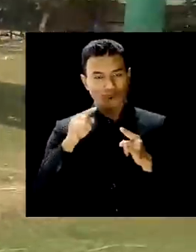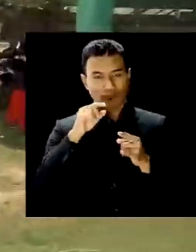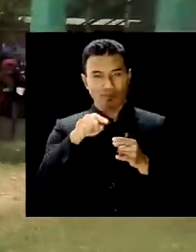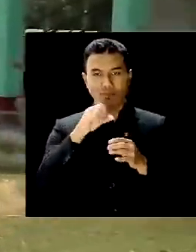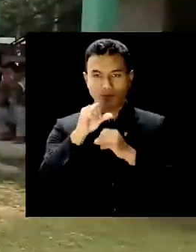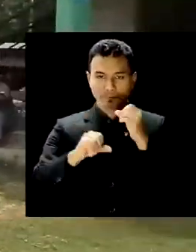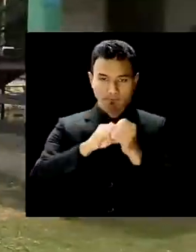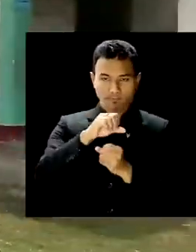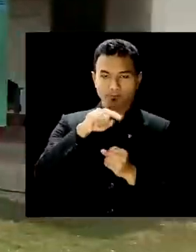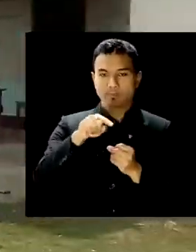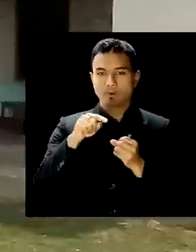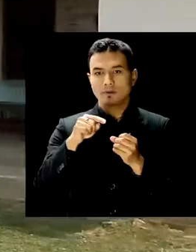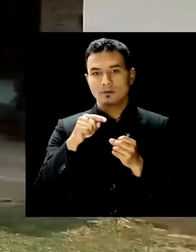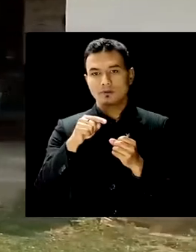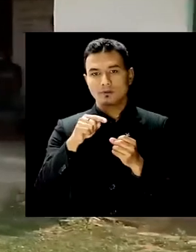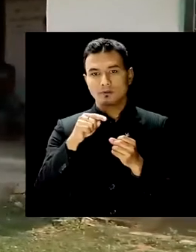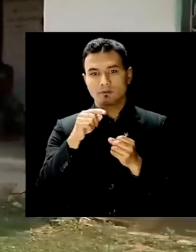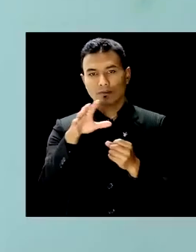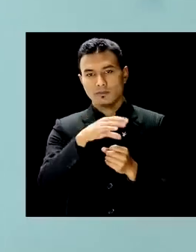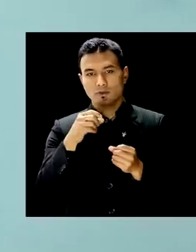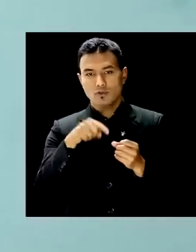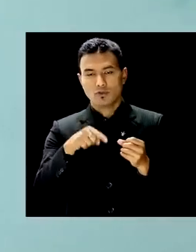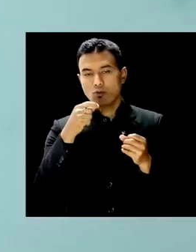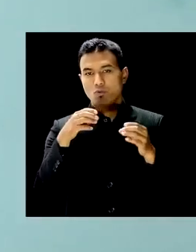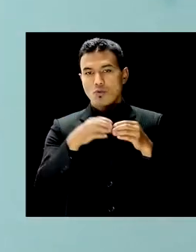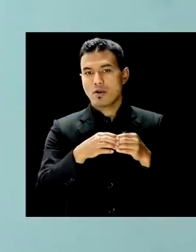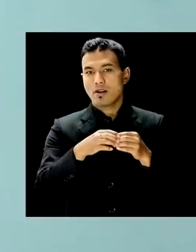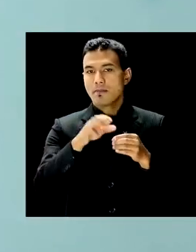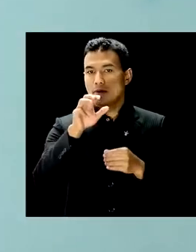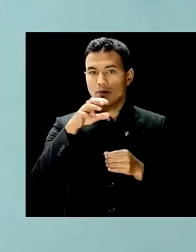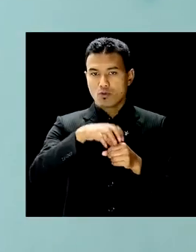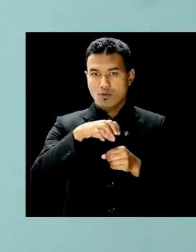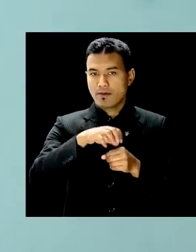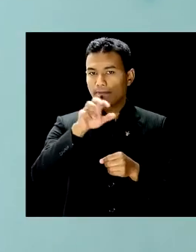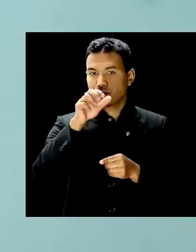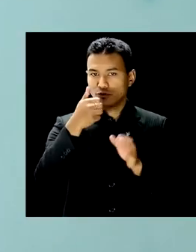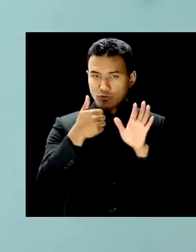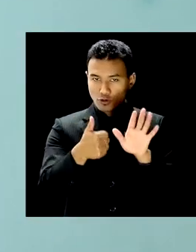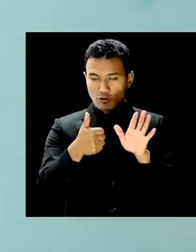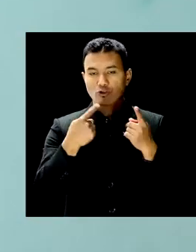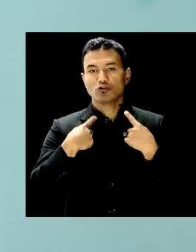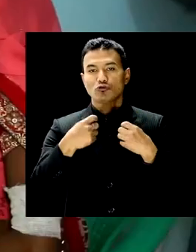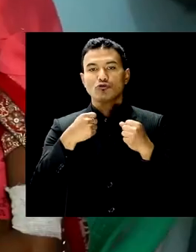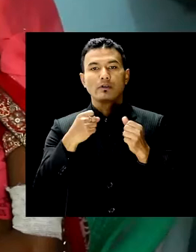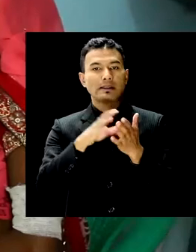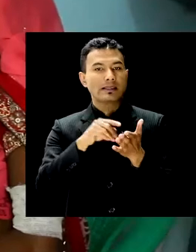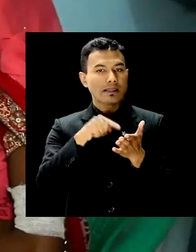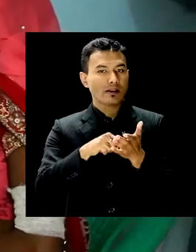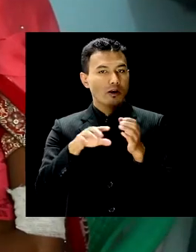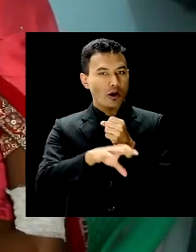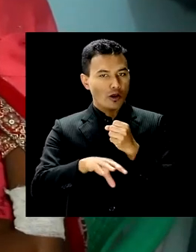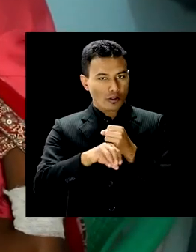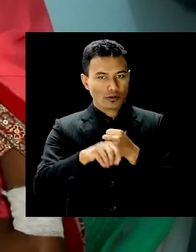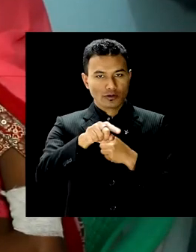लागि कमसेकम यो सनै पालीनन्दनको वार्ड नम्बर 6 सनै स्वास्थ्य चौकी अन्तर्गतका